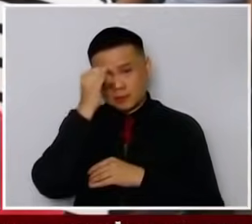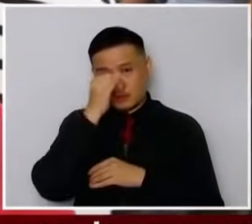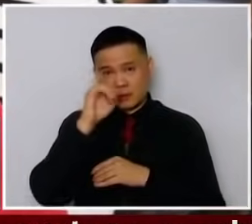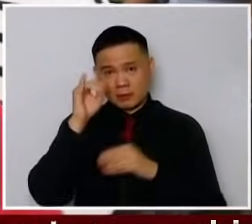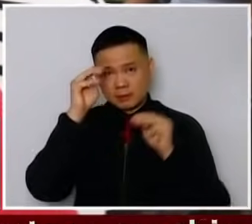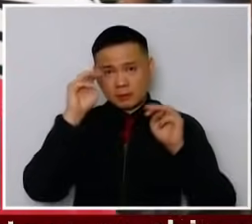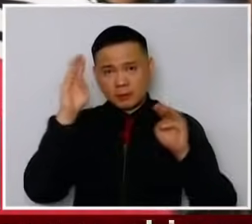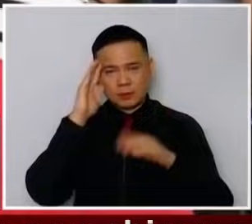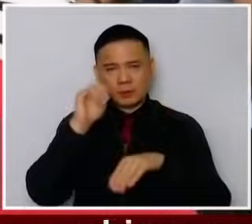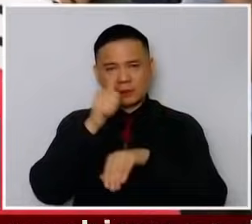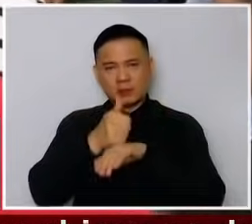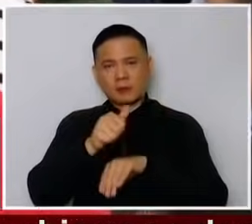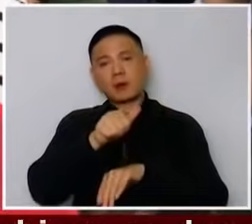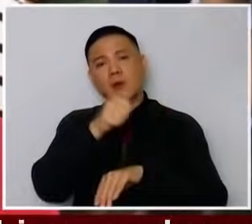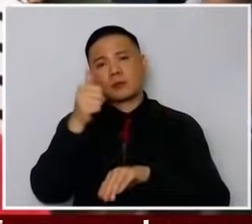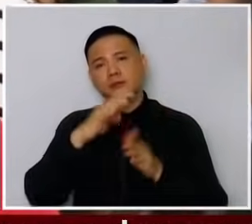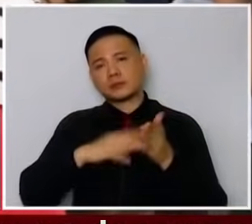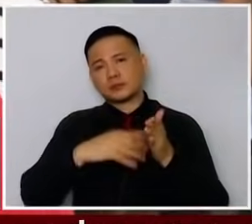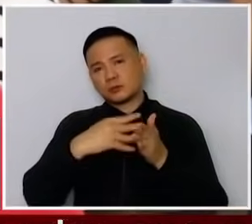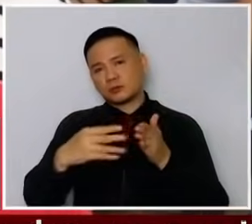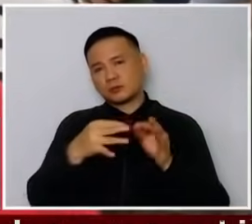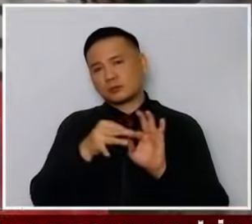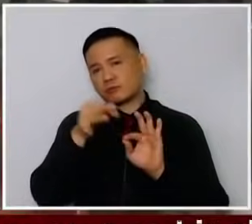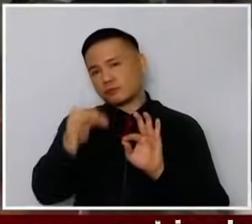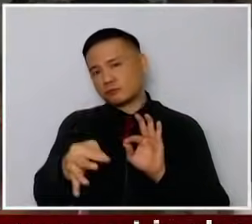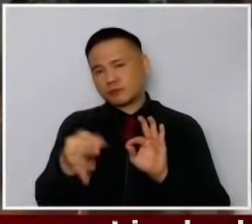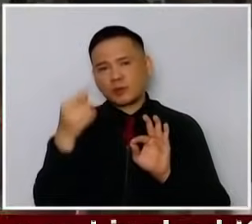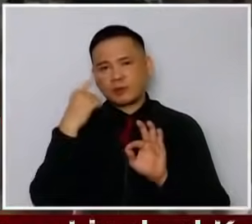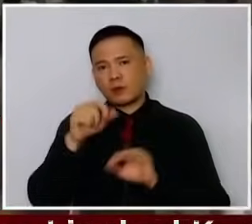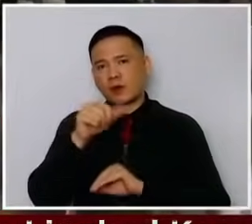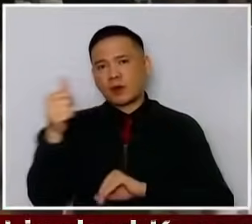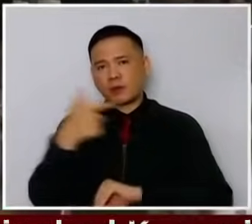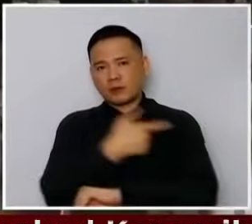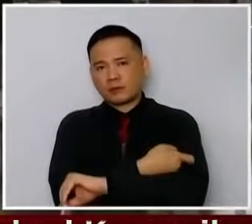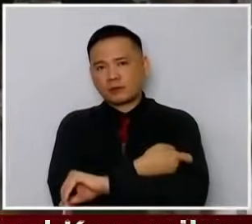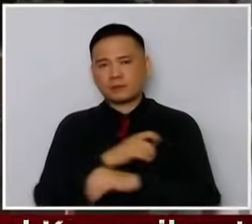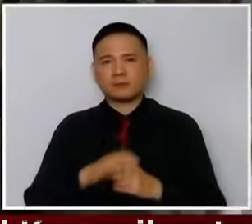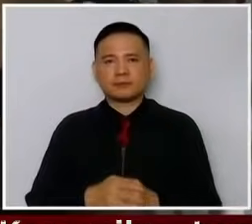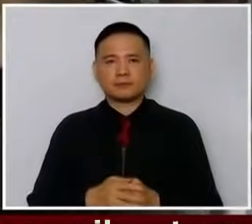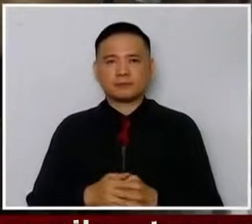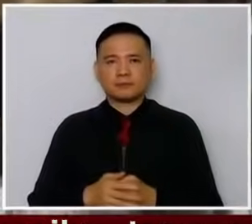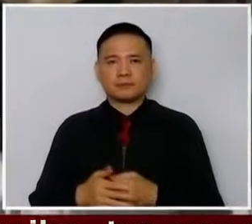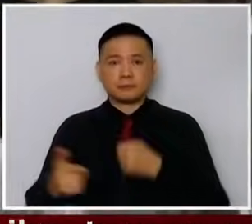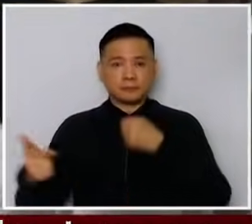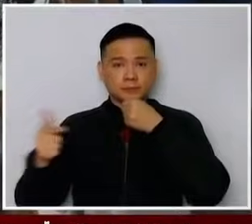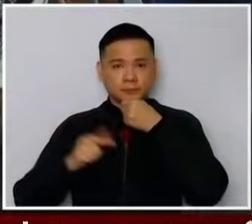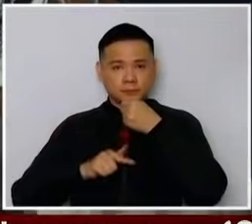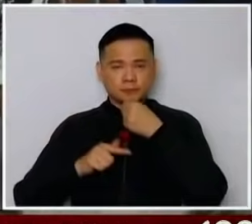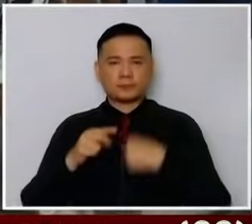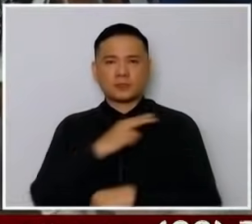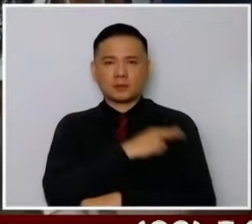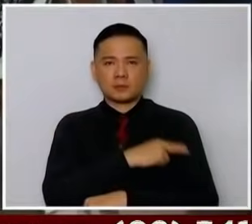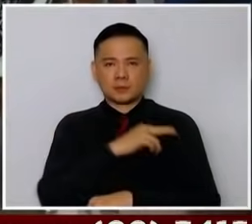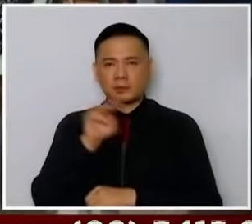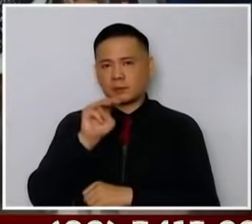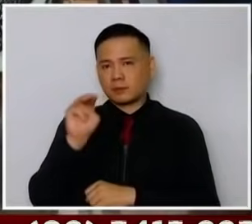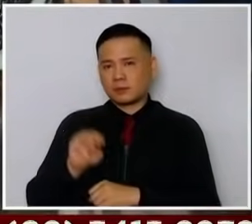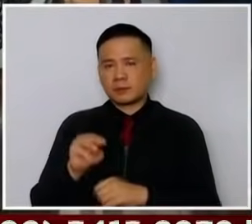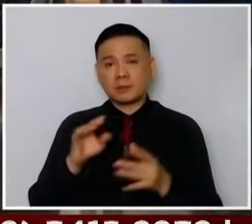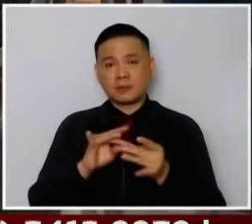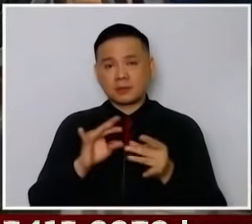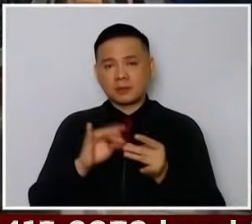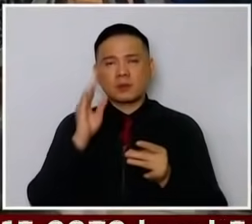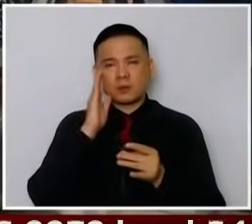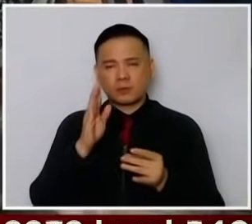schedule niya ulit sa page niya kung kailan ulit yung another vaccine. Sa huli, nagsabi ang ospital ng Maynila na gagawa nila ng paraan